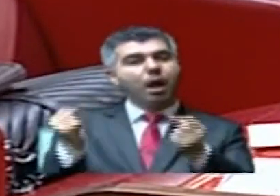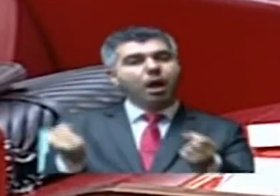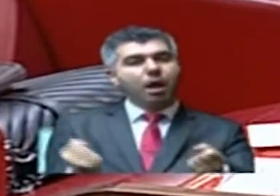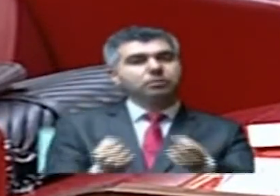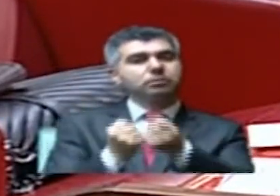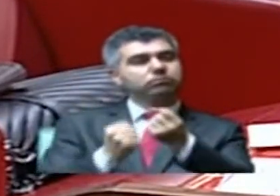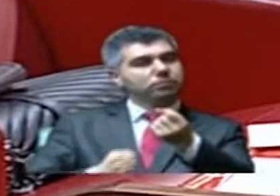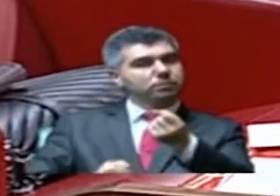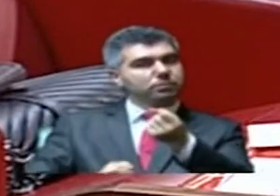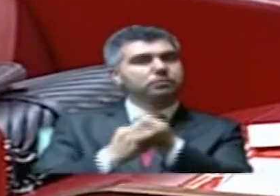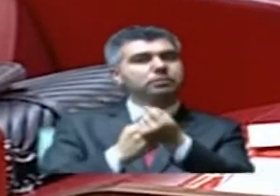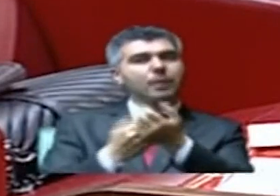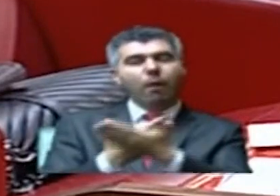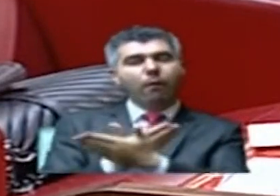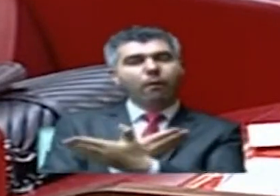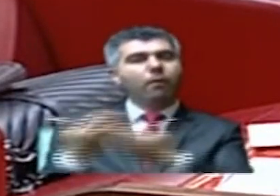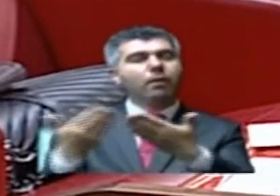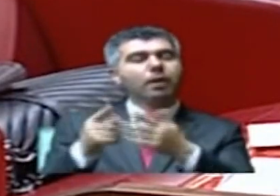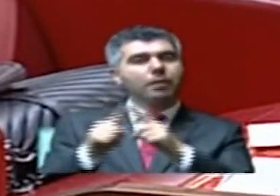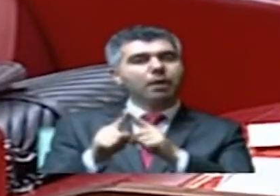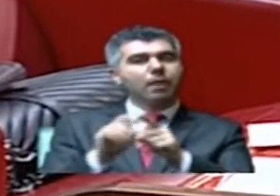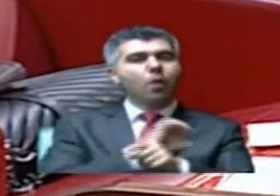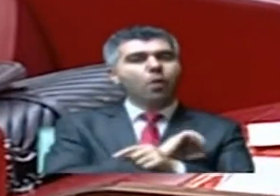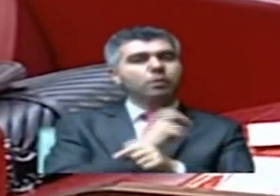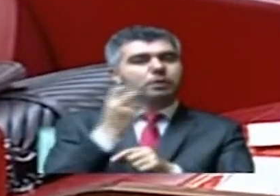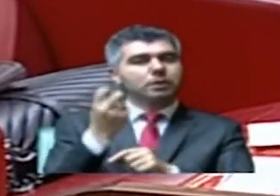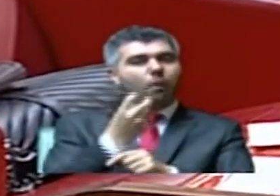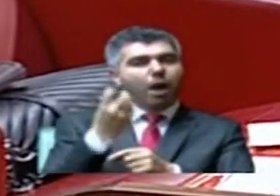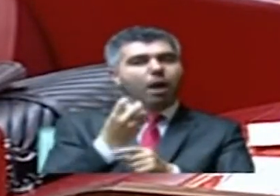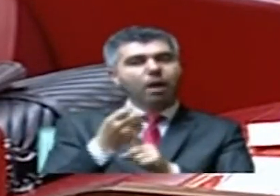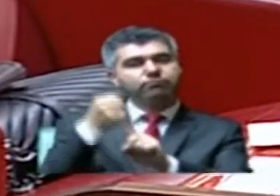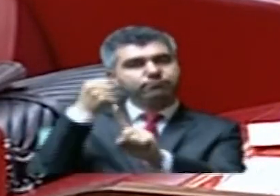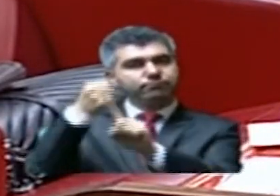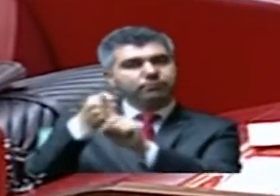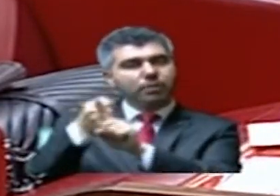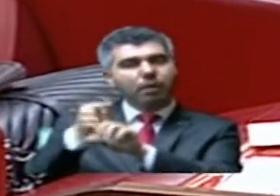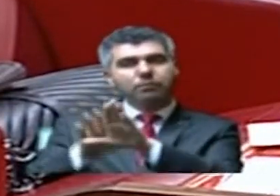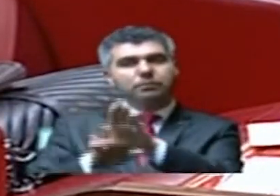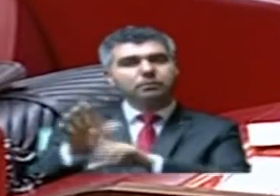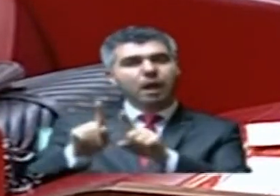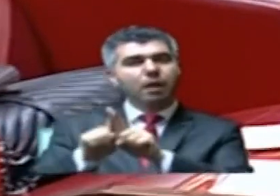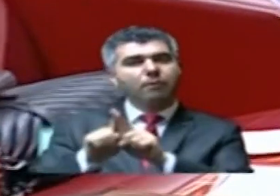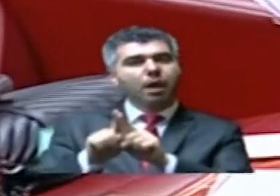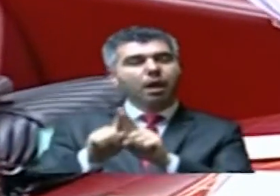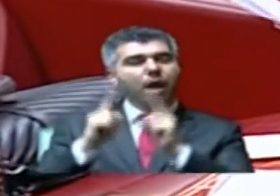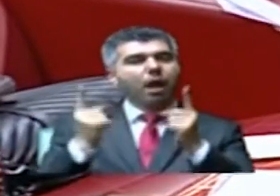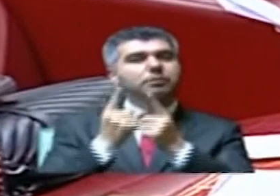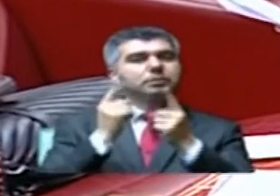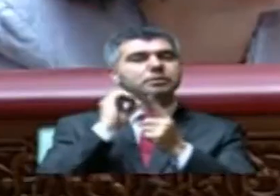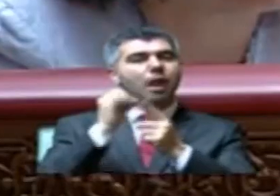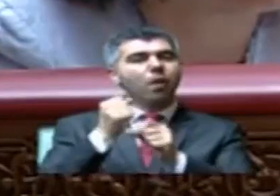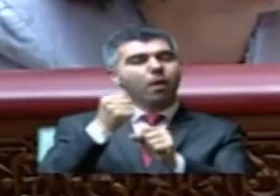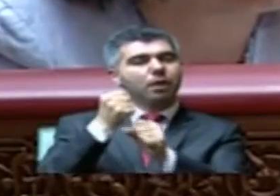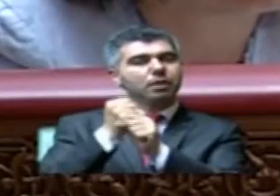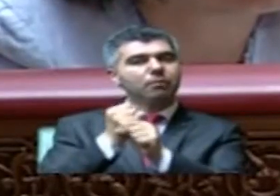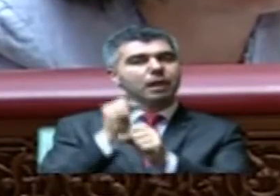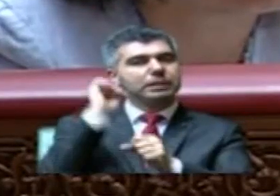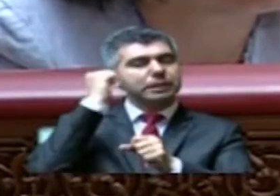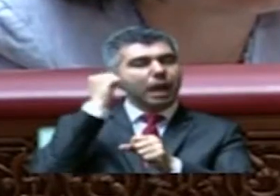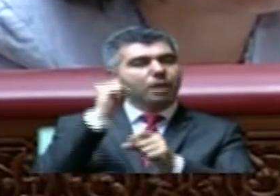التدريب وملائمته لاحتياجات القطاع الخاص من خلال تعزيز مرونة واستقلالية مؤسسات